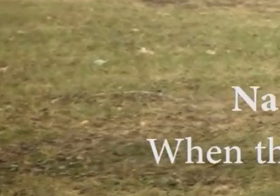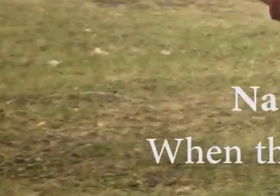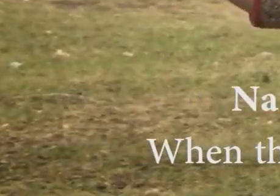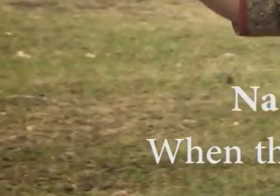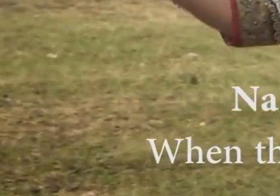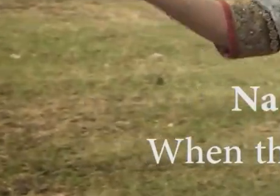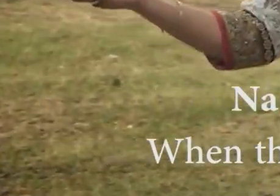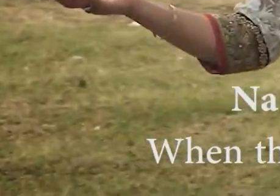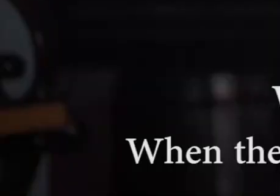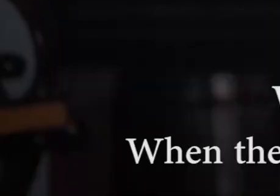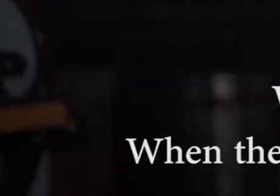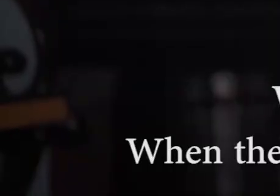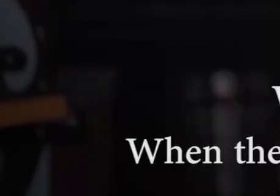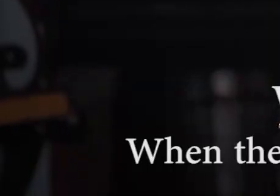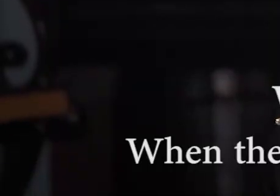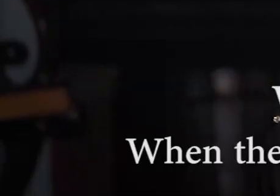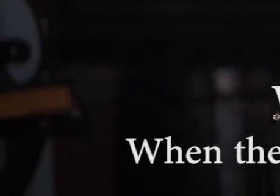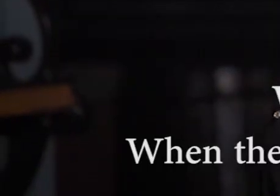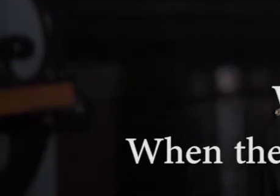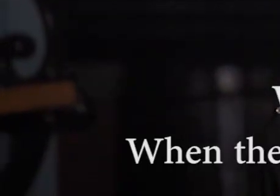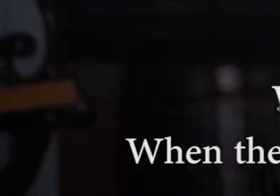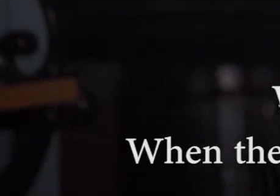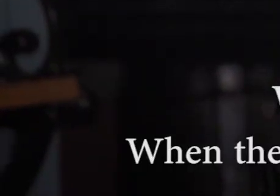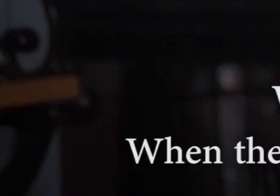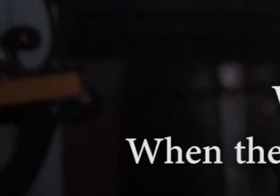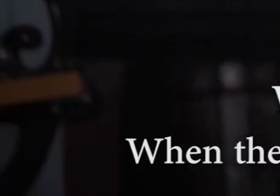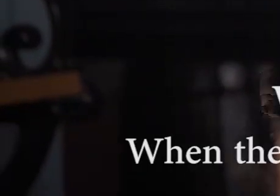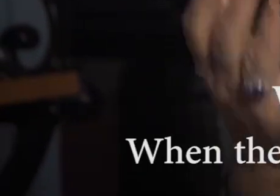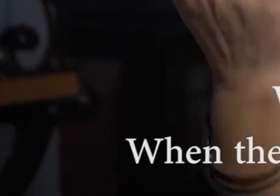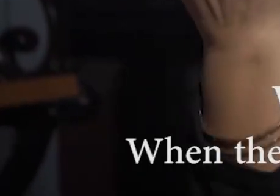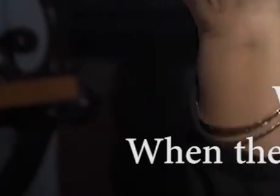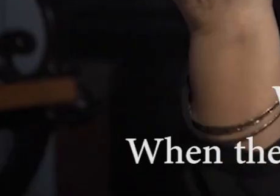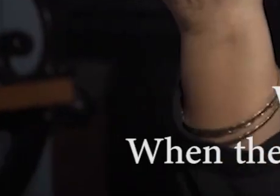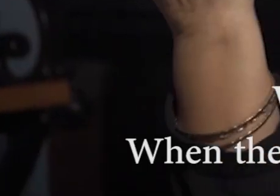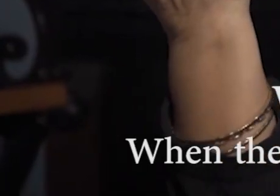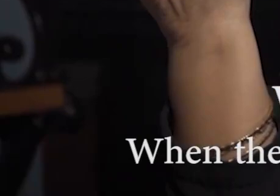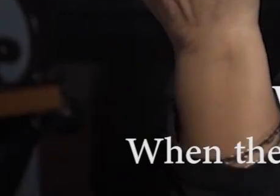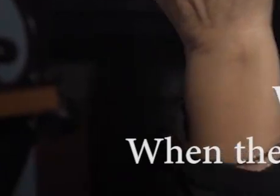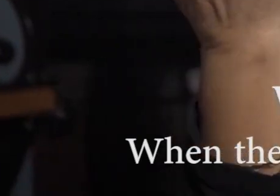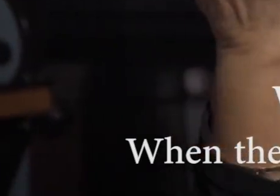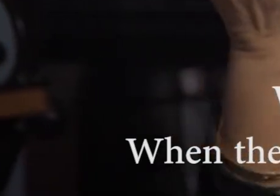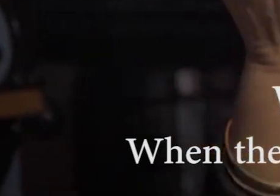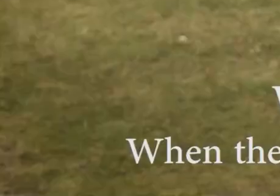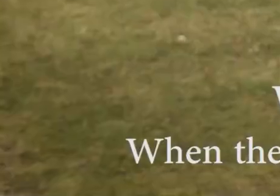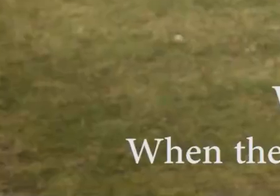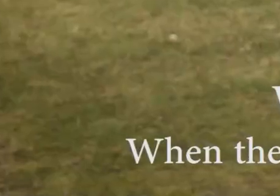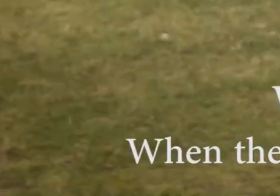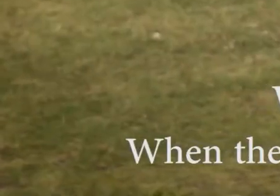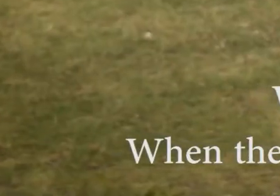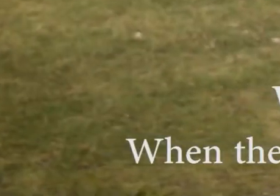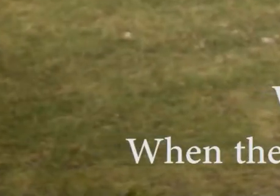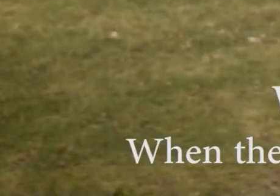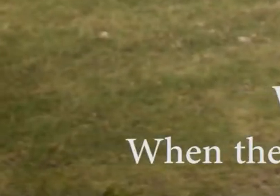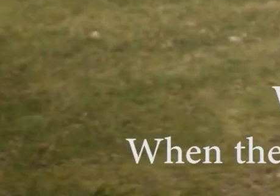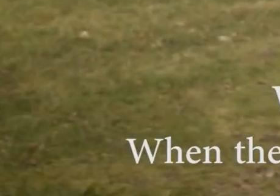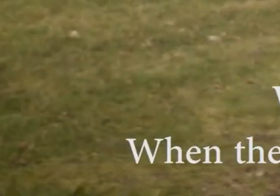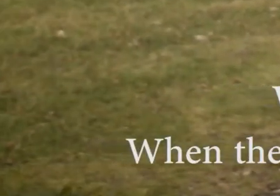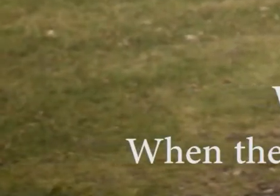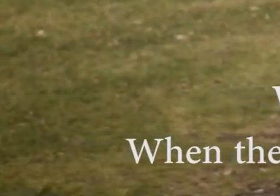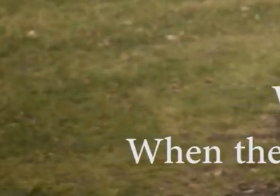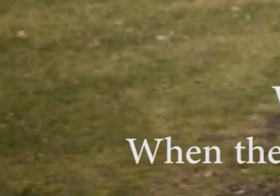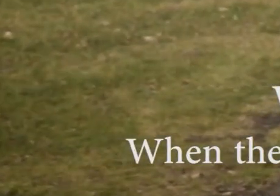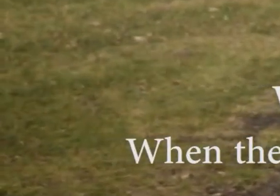था सिलसिला, वाहिदो अव्वल जलवाए रब्बुल आला, वाहिदो